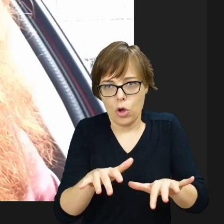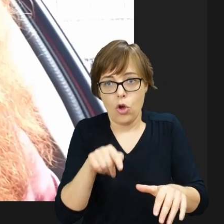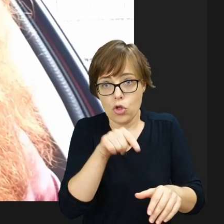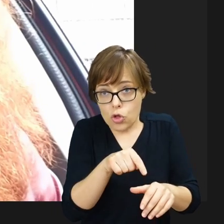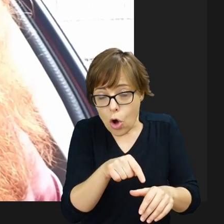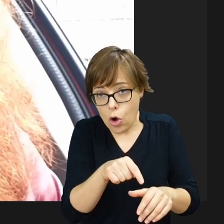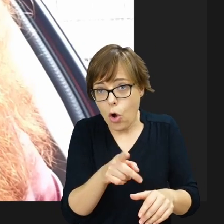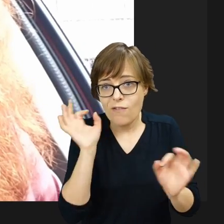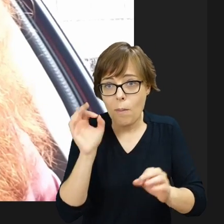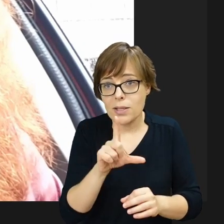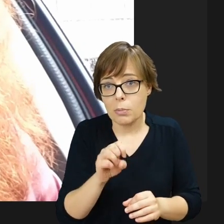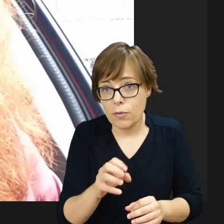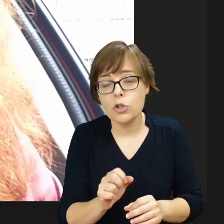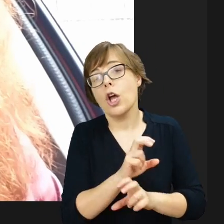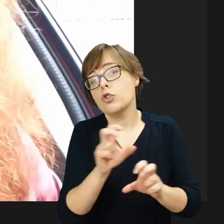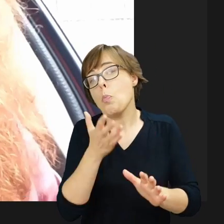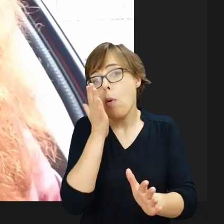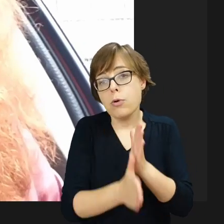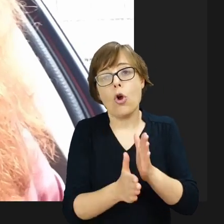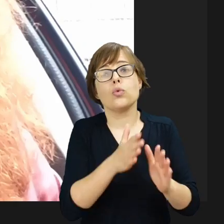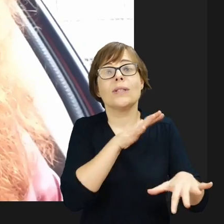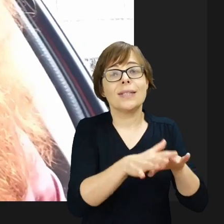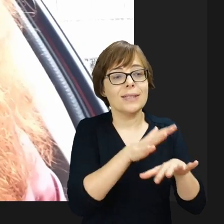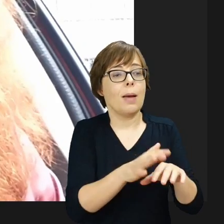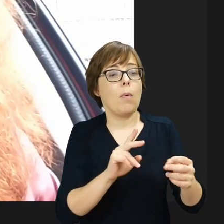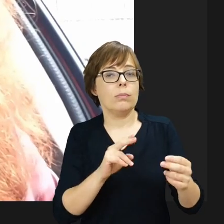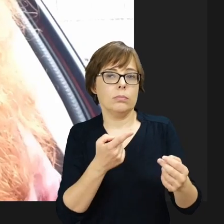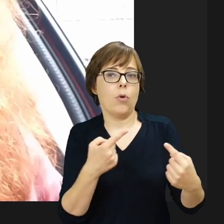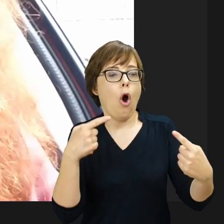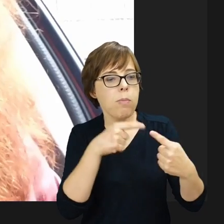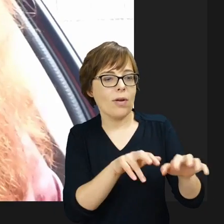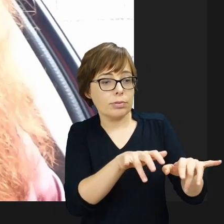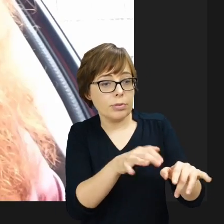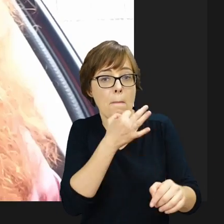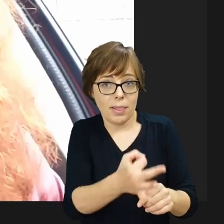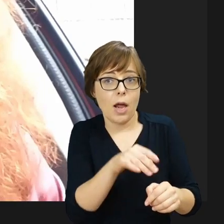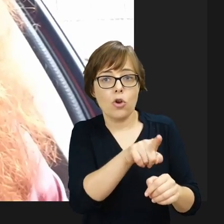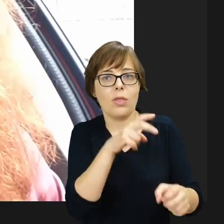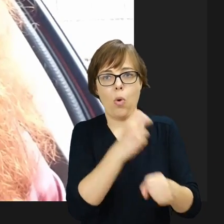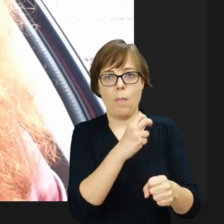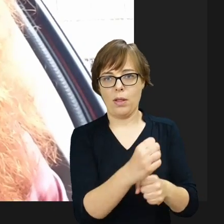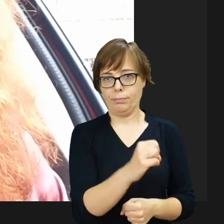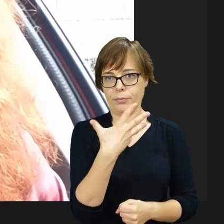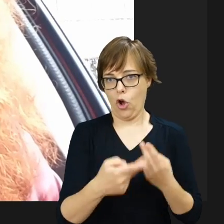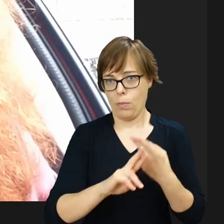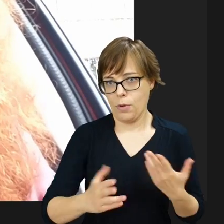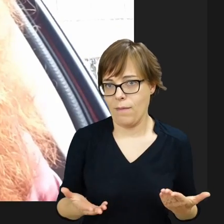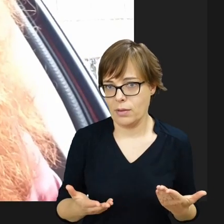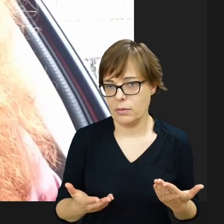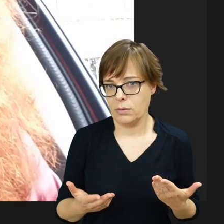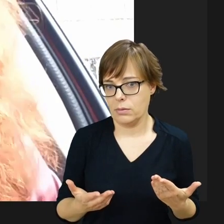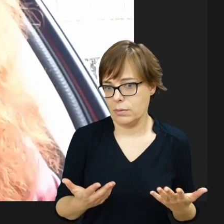też wystarczy zadać odpowiednie pytanie systemowi informatycznemu i on wypluje odpowiedź, co